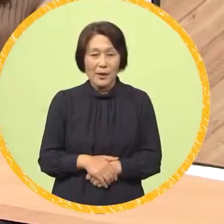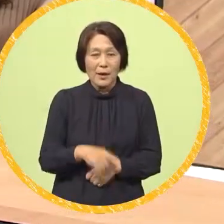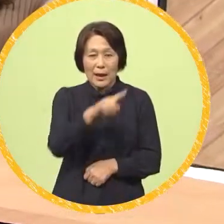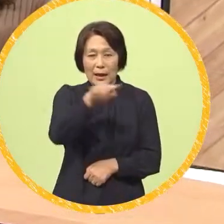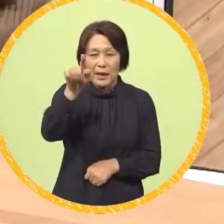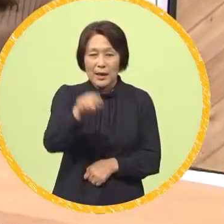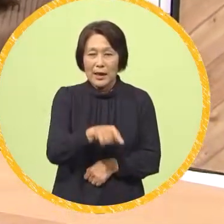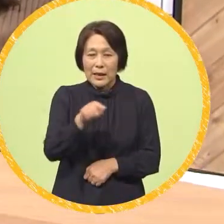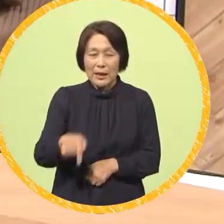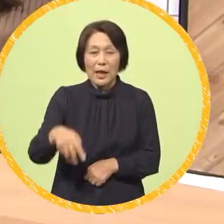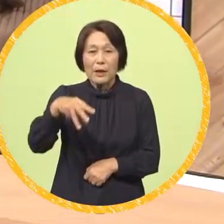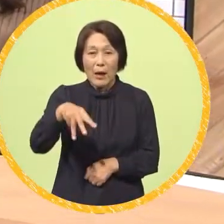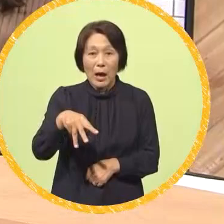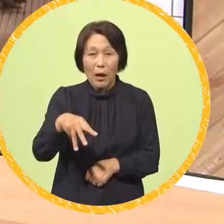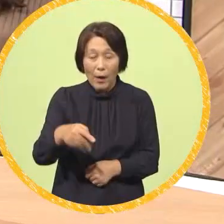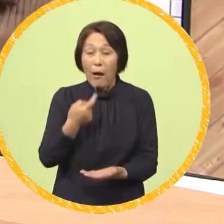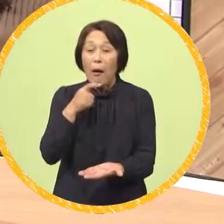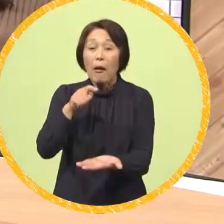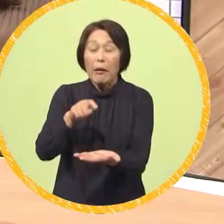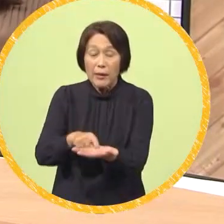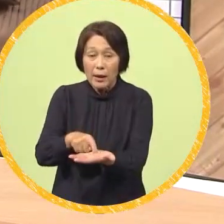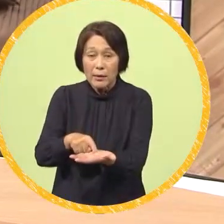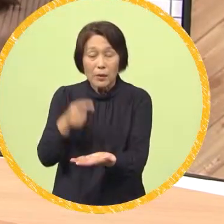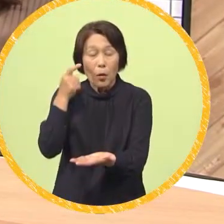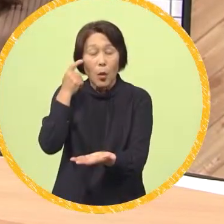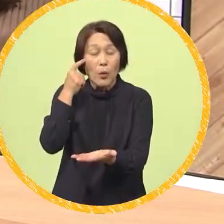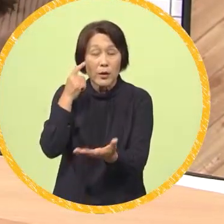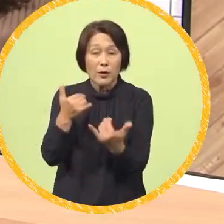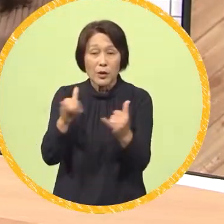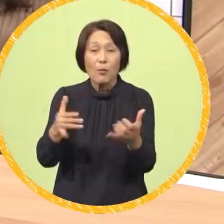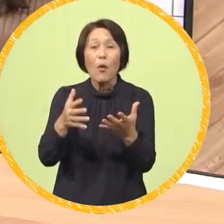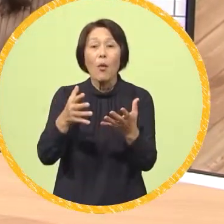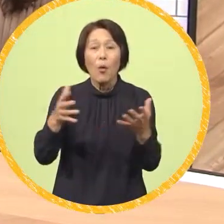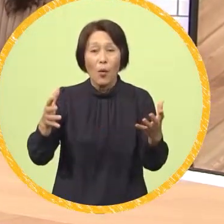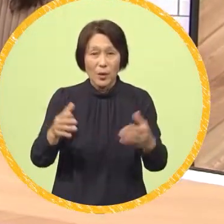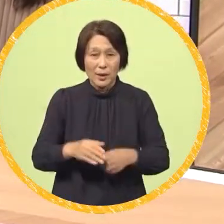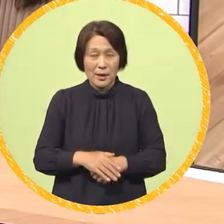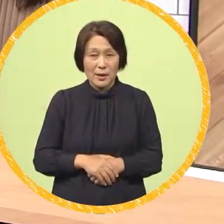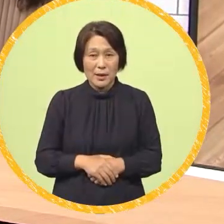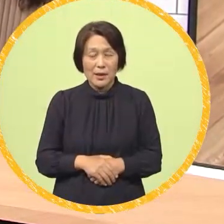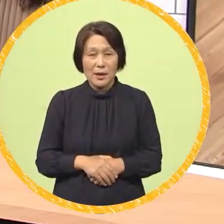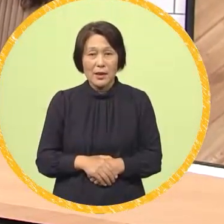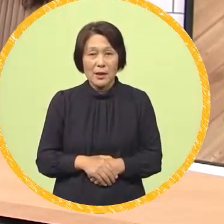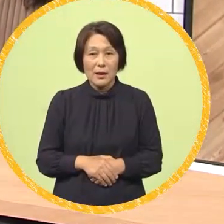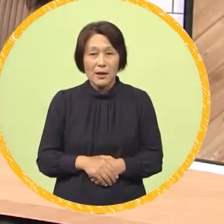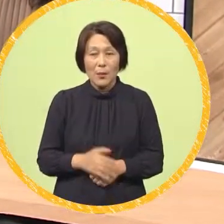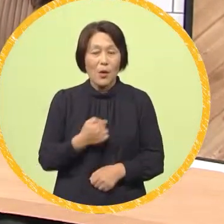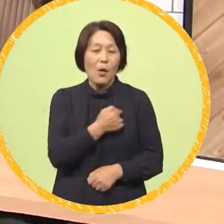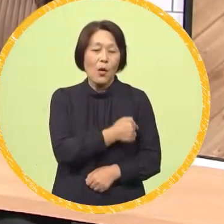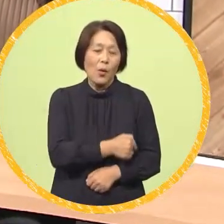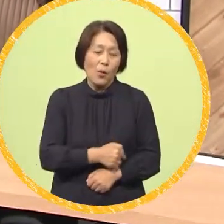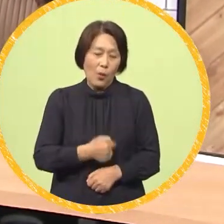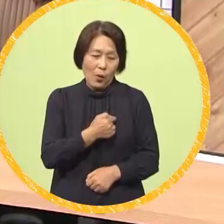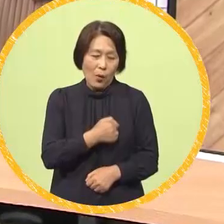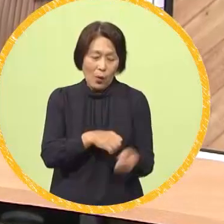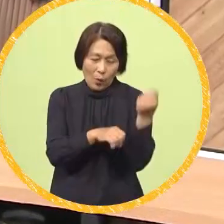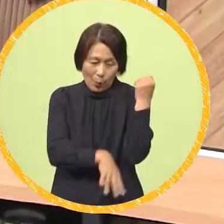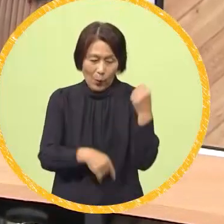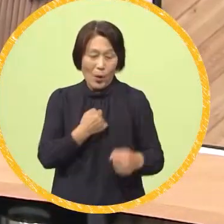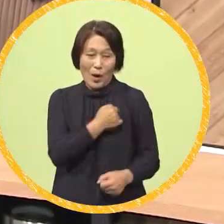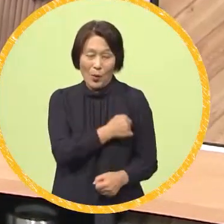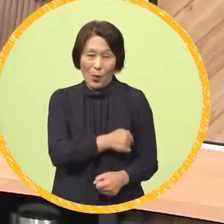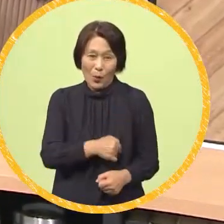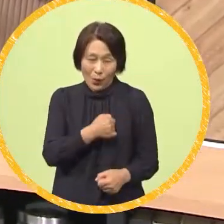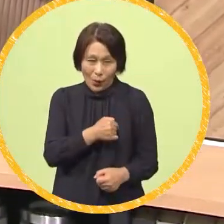ちょっと軽く見られてたりするから、そういうこともあるんでしょうけど、いや、心をやっぱりその根本的に